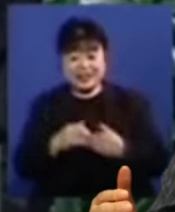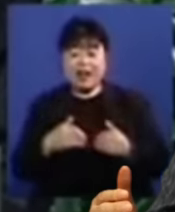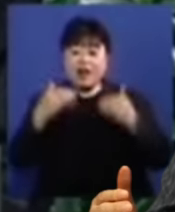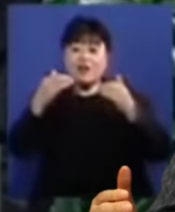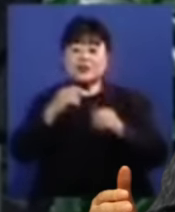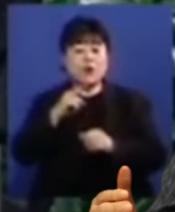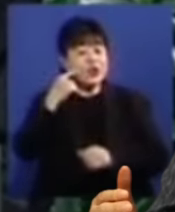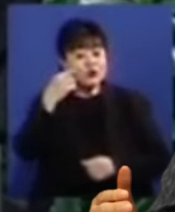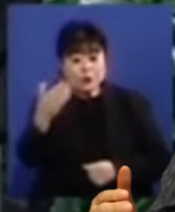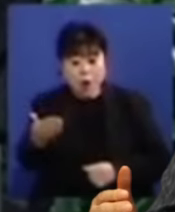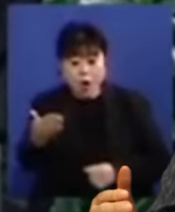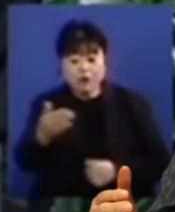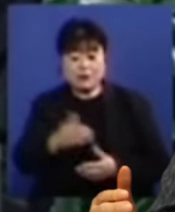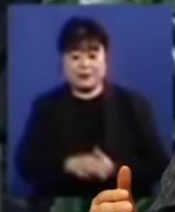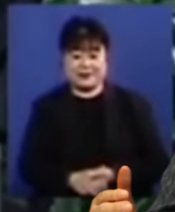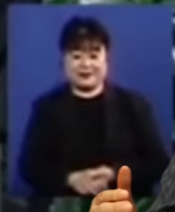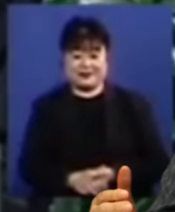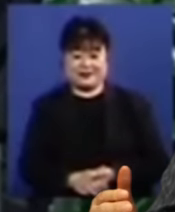뭐 될래?